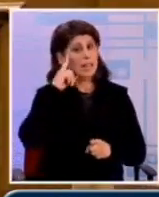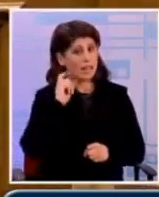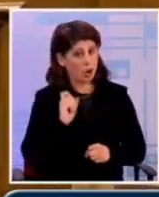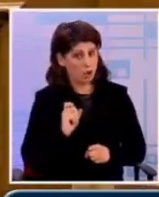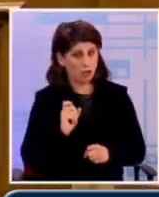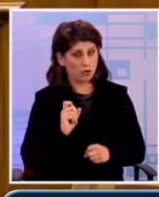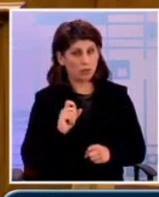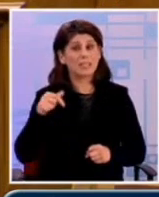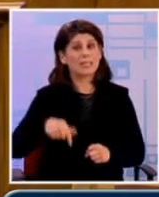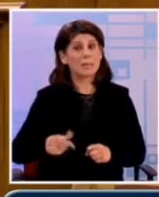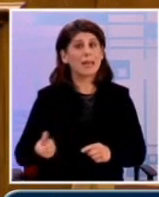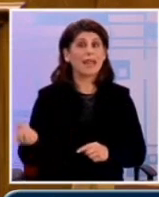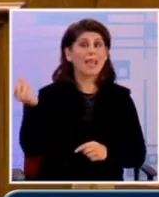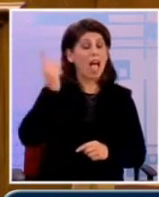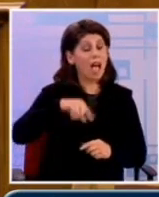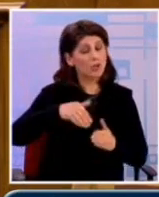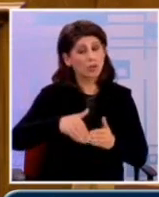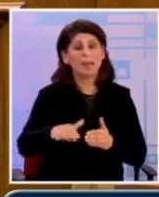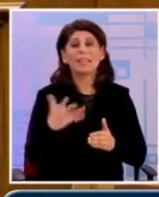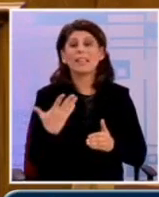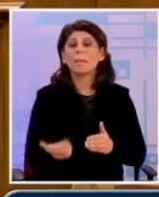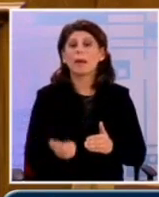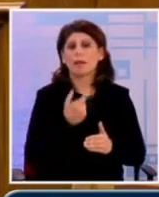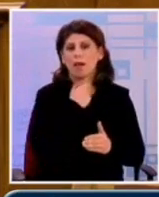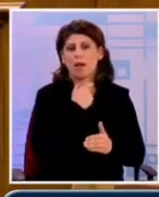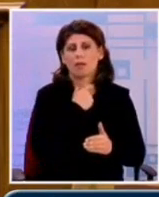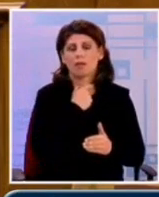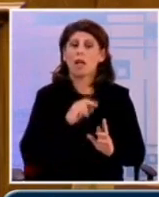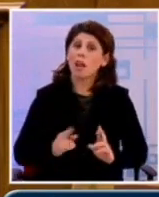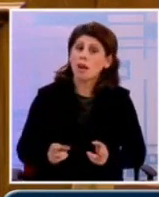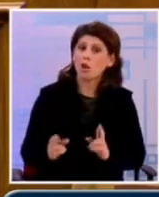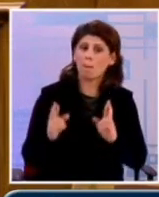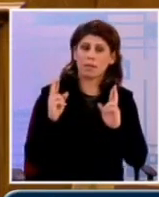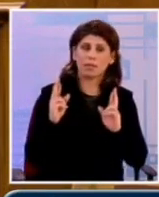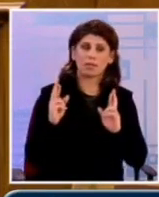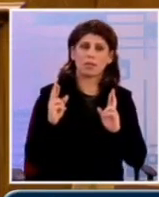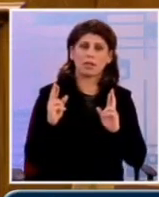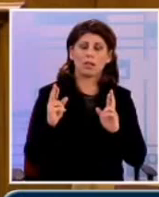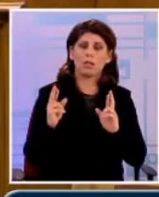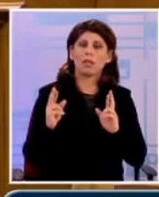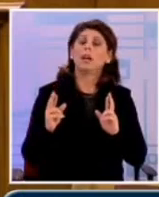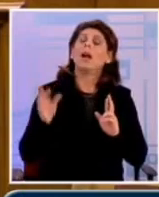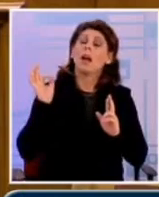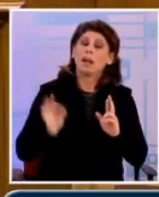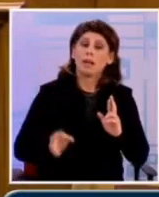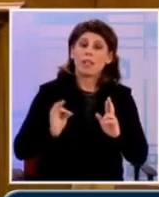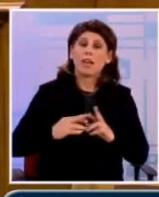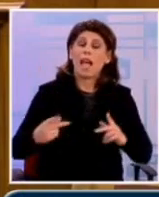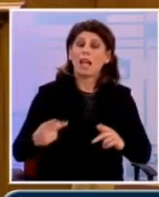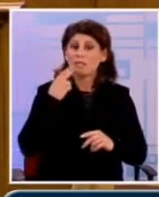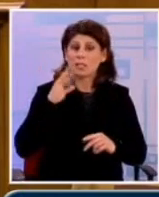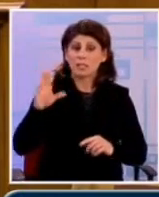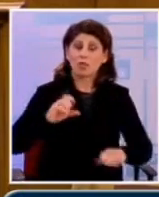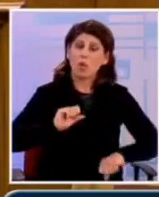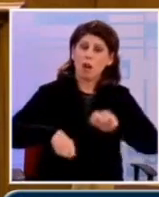γνωρίζουν σήμερα και αύριο γιατί υπάρχει ανάγκη ενεργοποίησης κάθε αντιφασιστικού